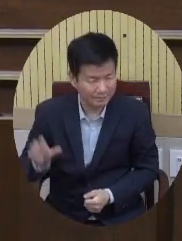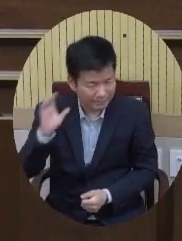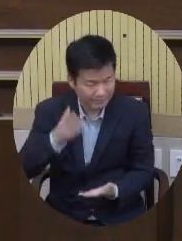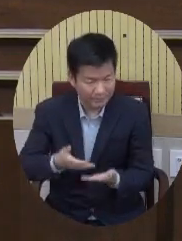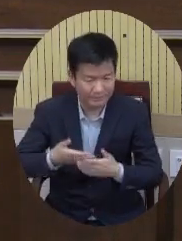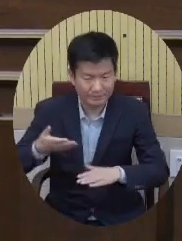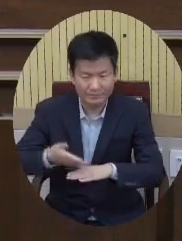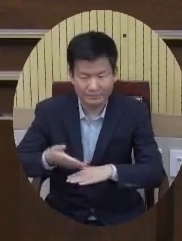주셔서 고맙습니다